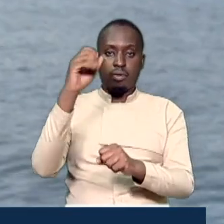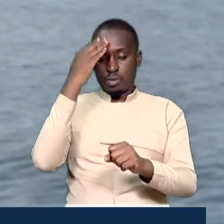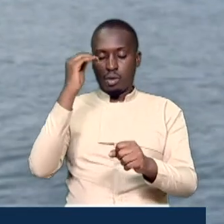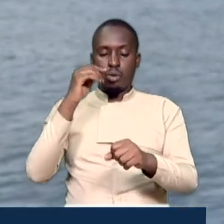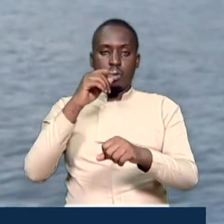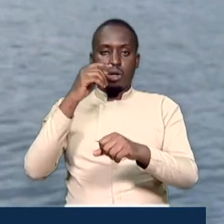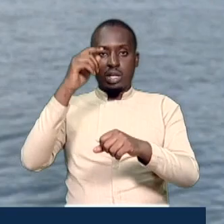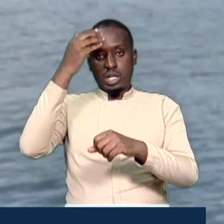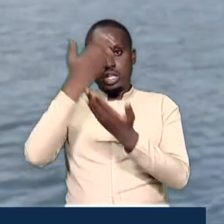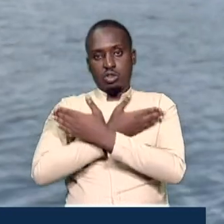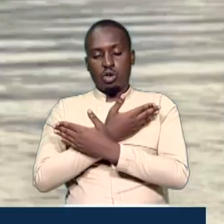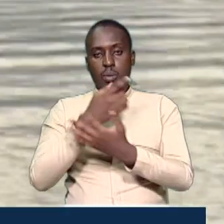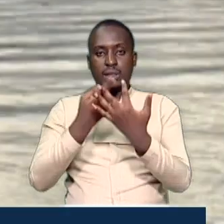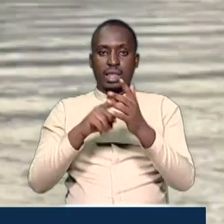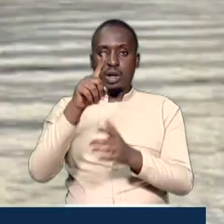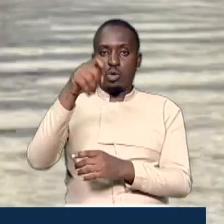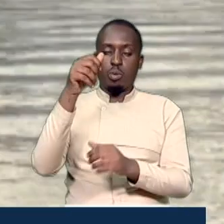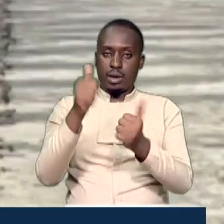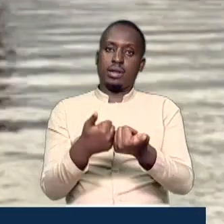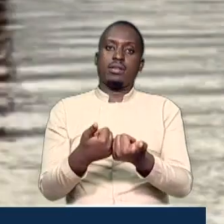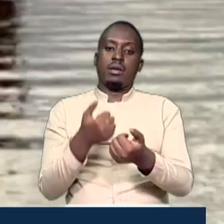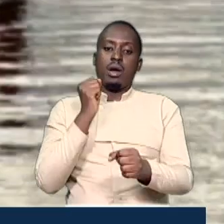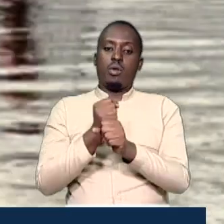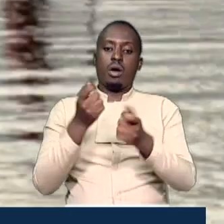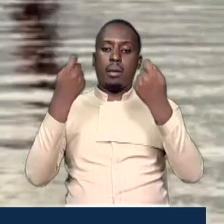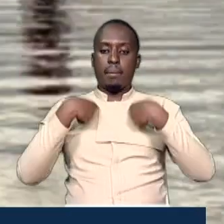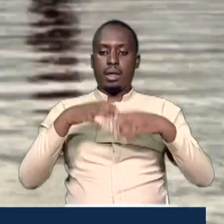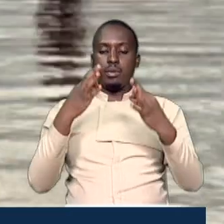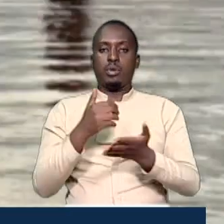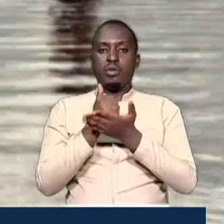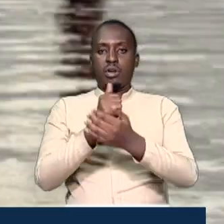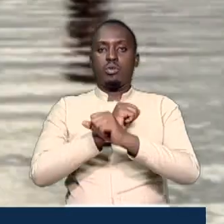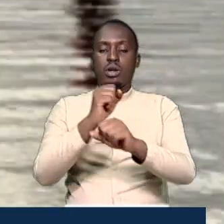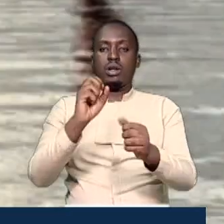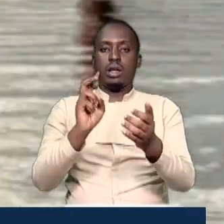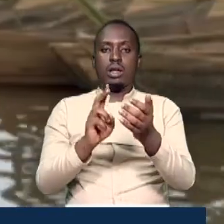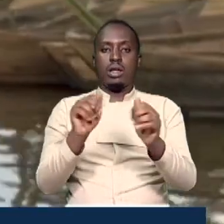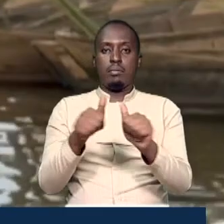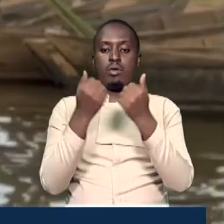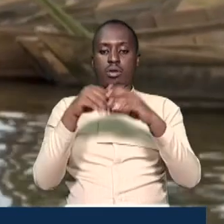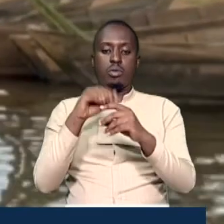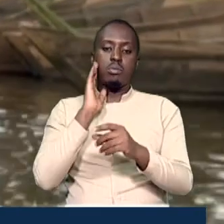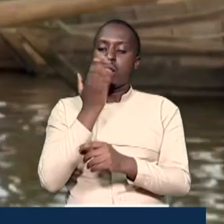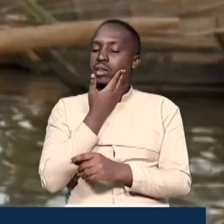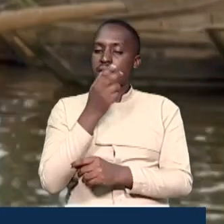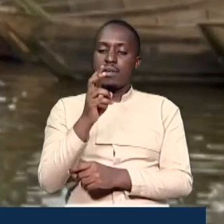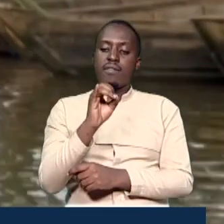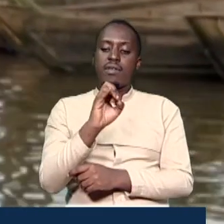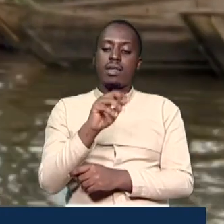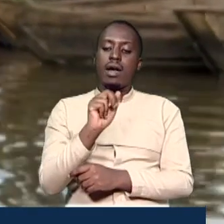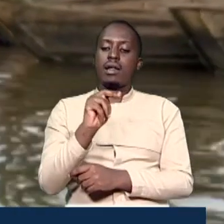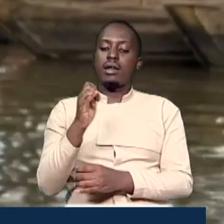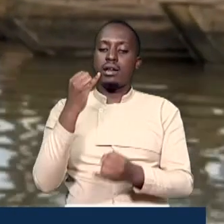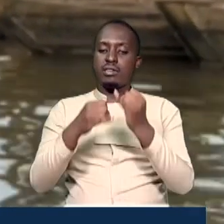batangire noneho imirimo yo koroba nyirizina. N'uburobyi bakora bambaye n'imyambaro ibafasha kwirinda impanuka zo mu mazi. Hakizimana Vianney avuga ko amaze imyaka